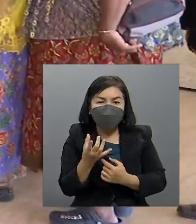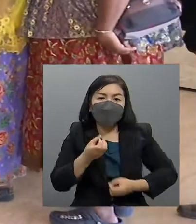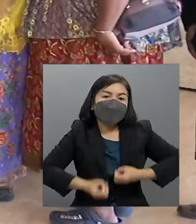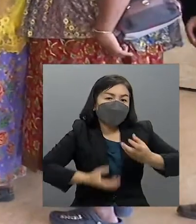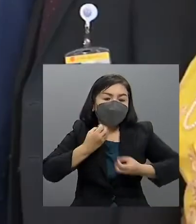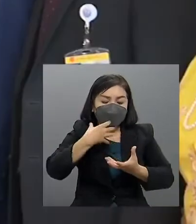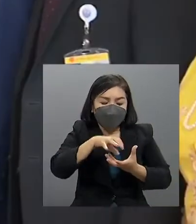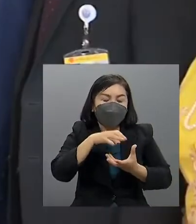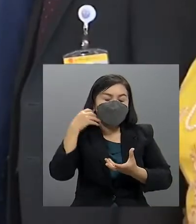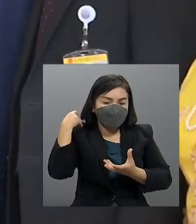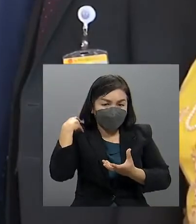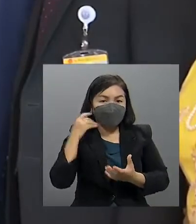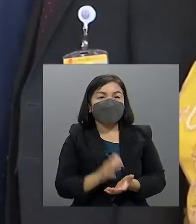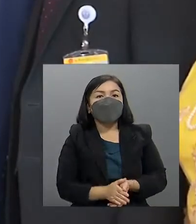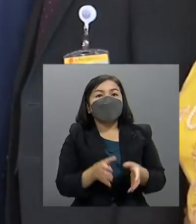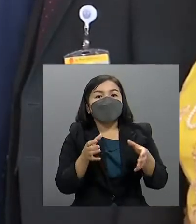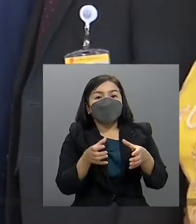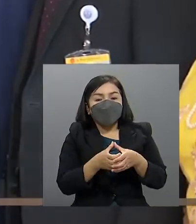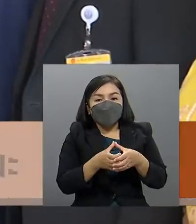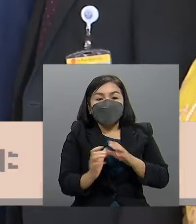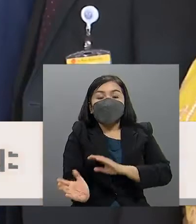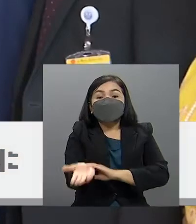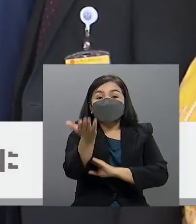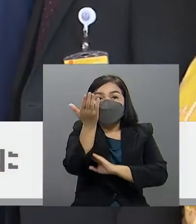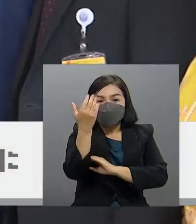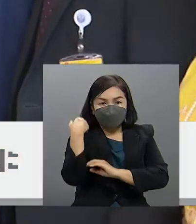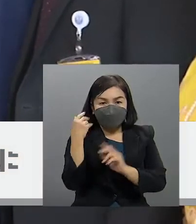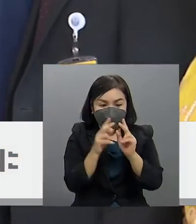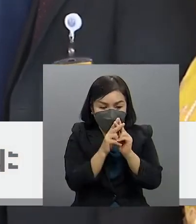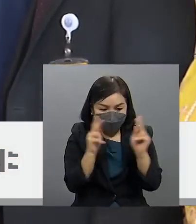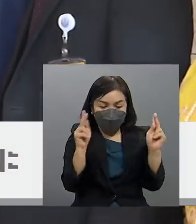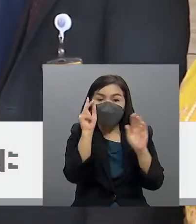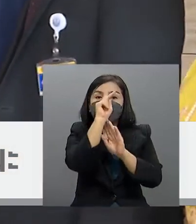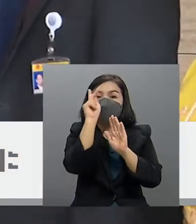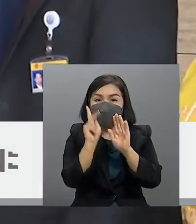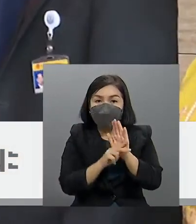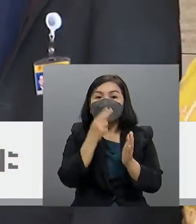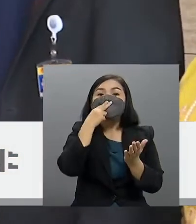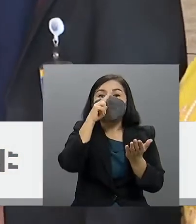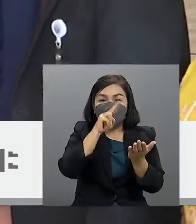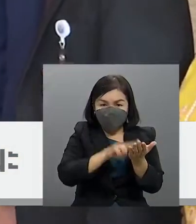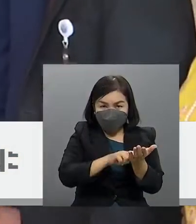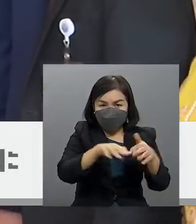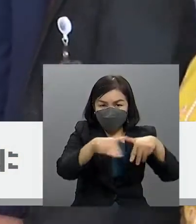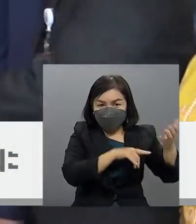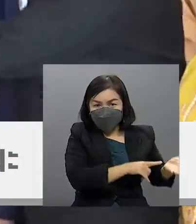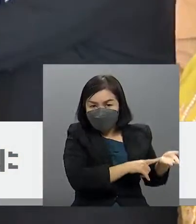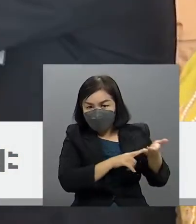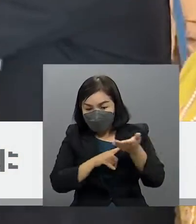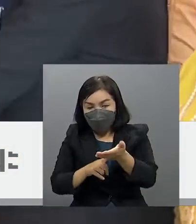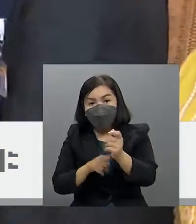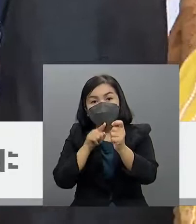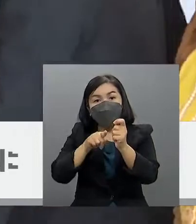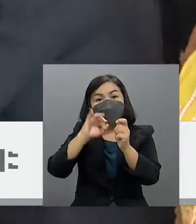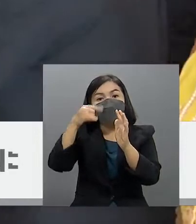ความเคลื่อนไหวนอกห้องประชุมสภาในช่วงเช้าที่ผ่านมานะคะกรรมาธิการการกฎหมายรับหนังสือจากประชาชนเครือข่ายชาวจนะรักถิ่นค่ะที่เรียกร้อง